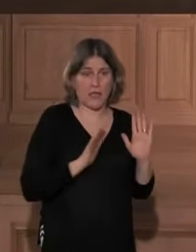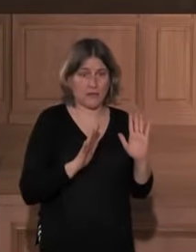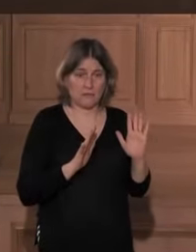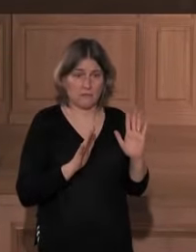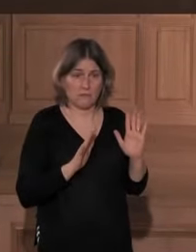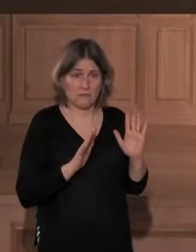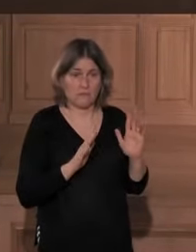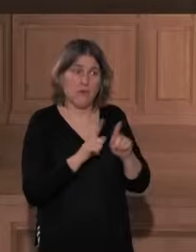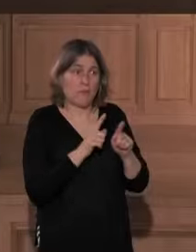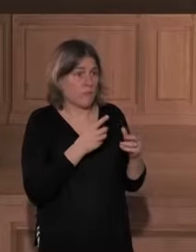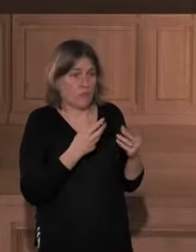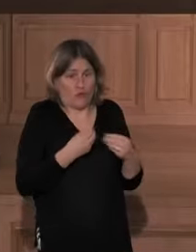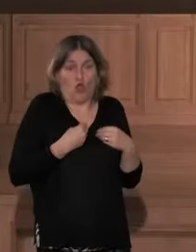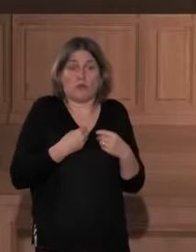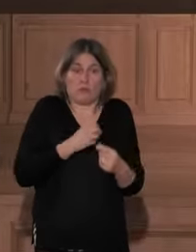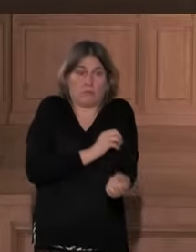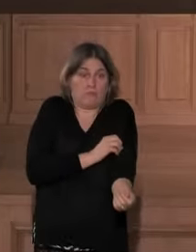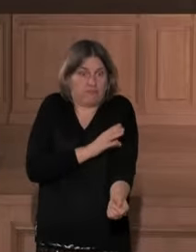C'est notre carburant, on travaille avec,